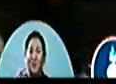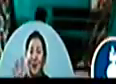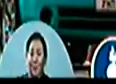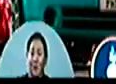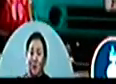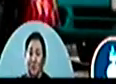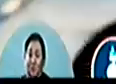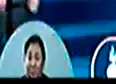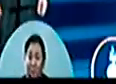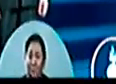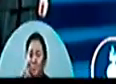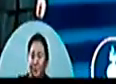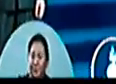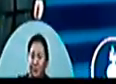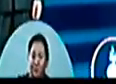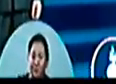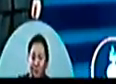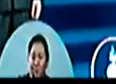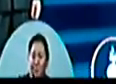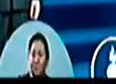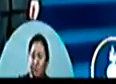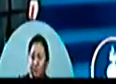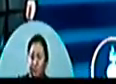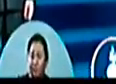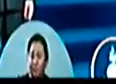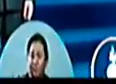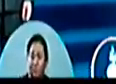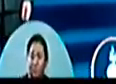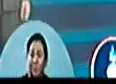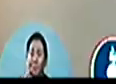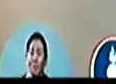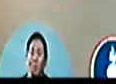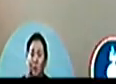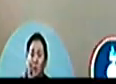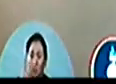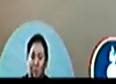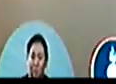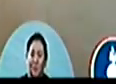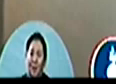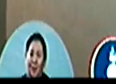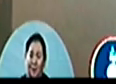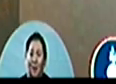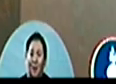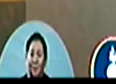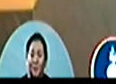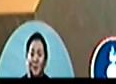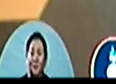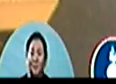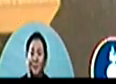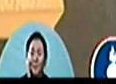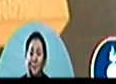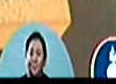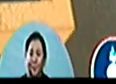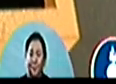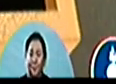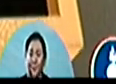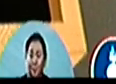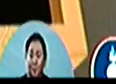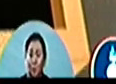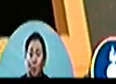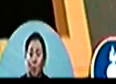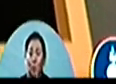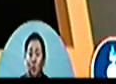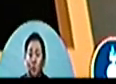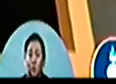цаг тухайд нь төлж нийгэмдэн хувь нэмэр оруулахыг хичээж амьдардаг. Энэ бол бидний үндсэн хуулиндаа